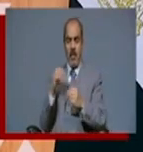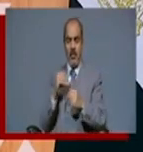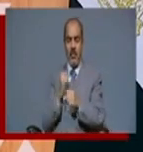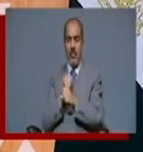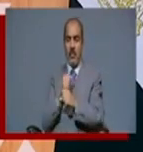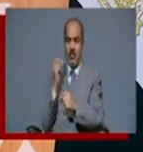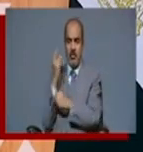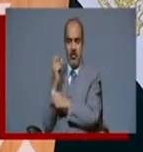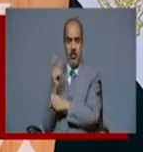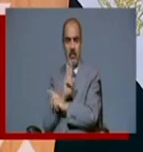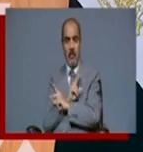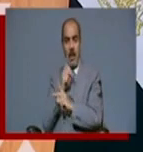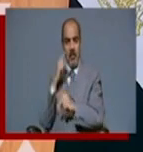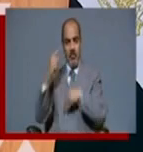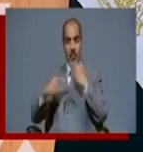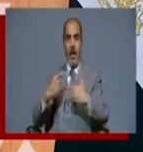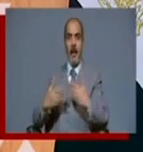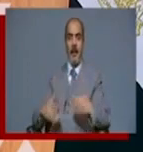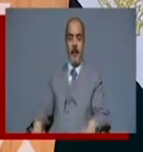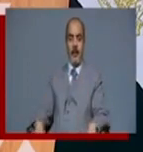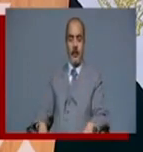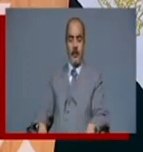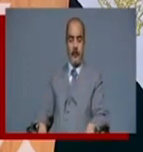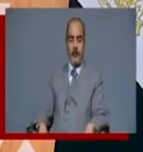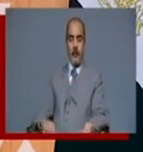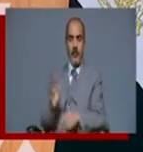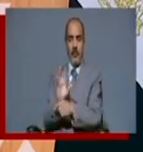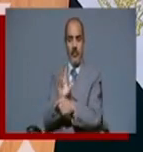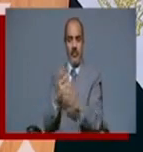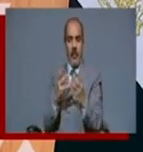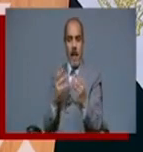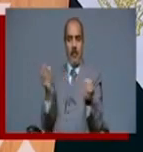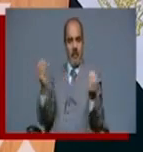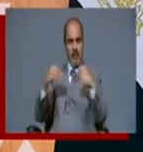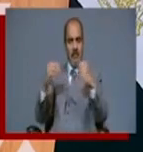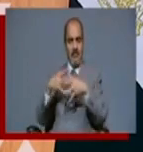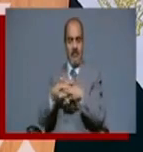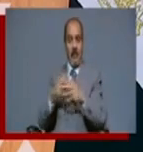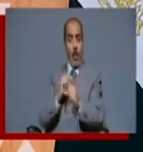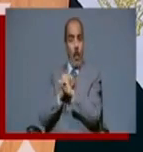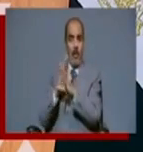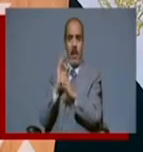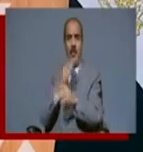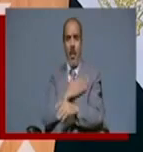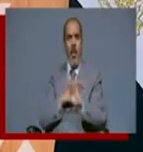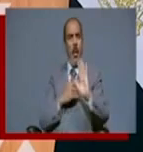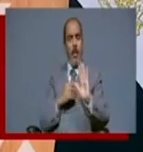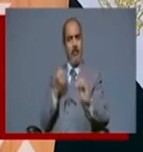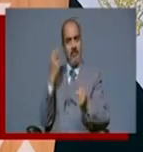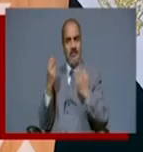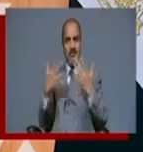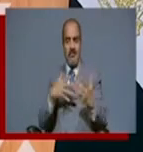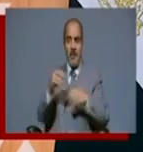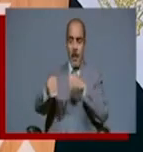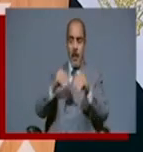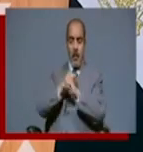بيبقى بيقول لك انت لو اشتغلت او بيفصله يعني انت لو اشتغلت انت مثلا شغال الساعه من